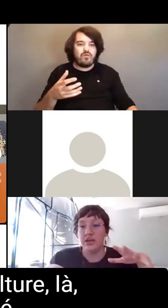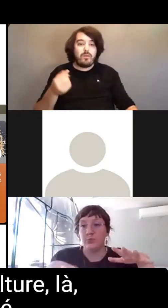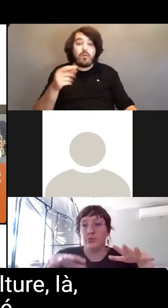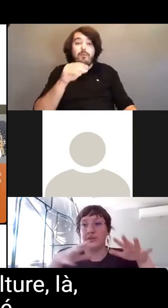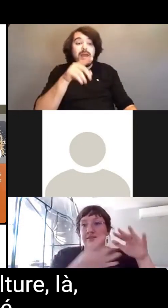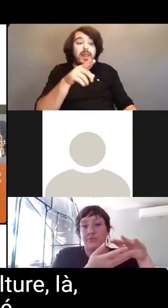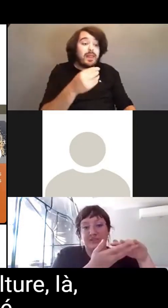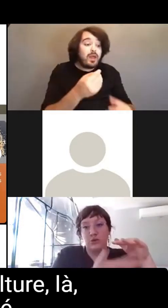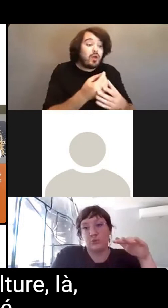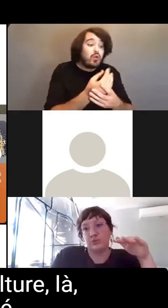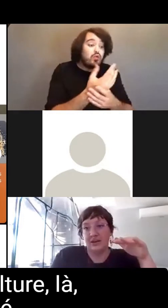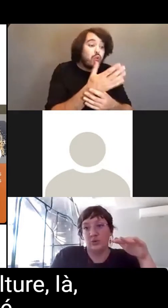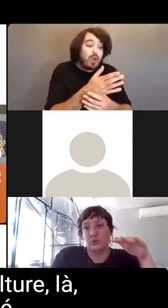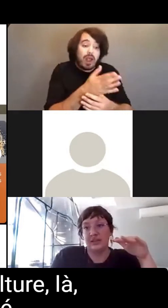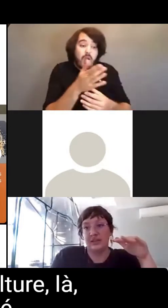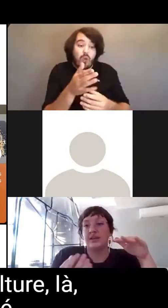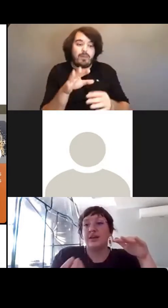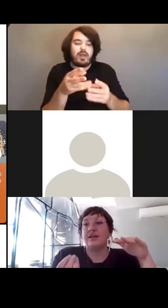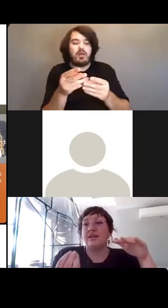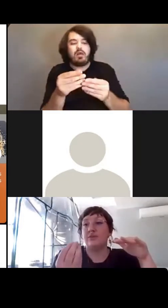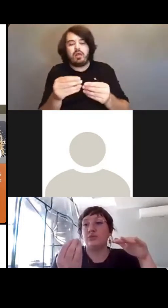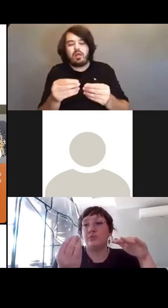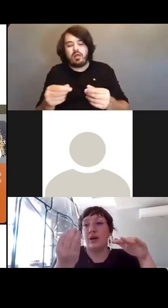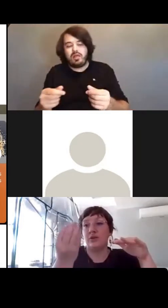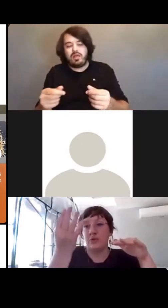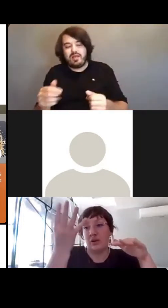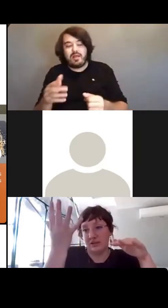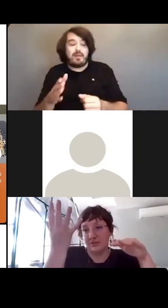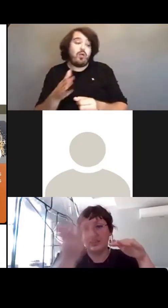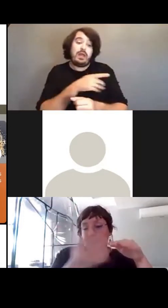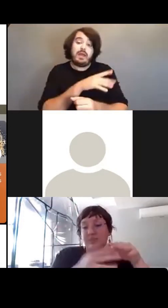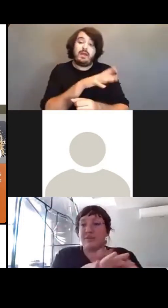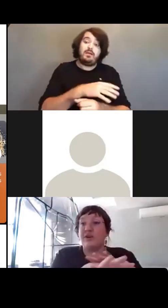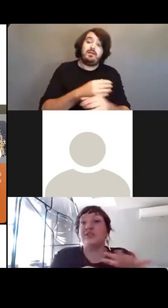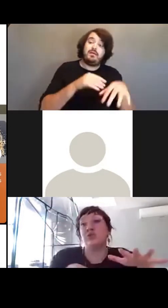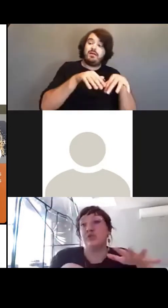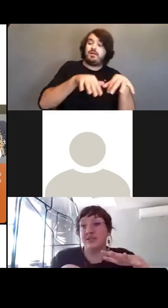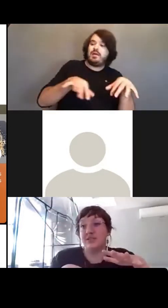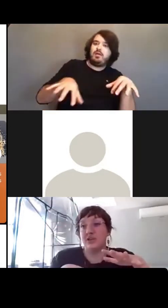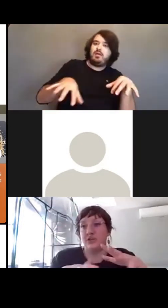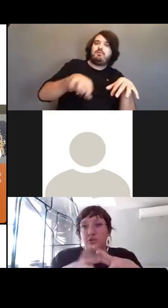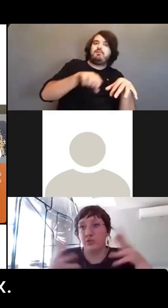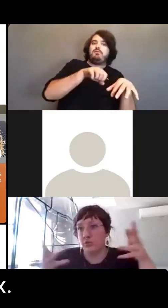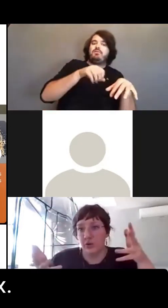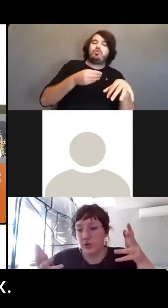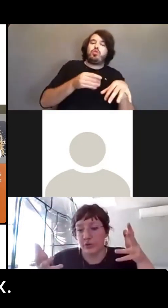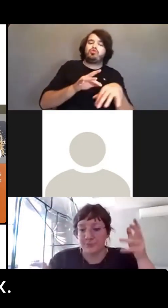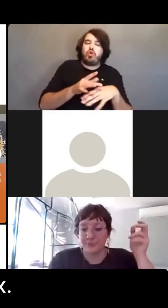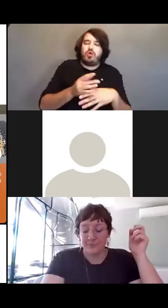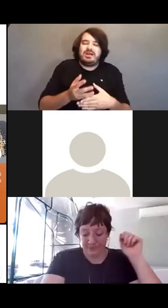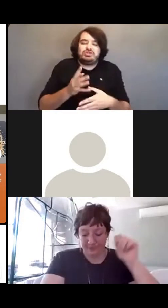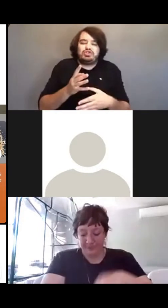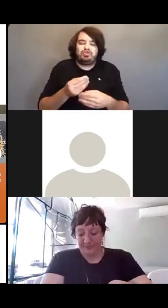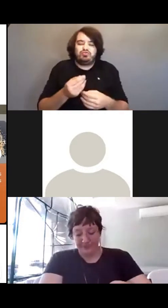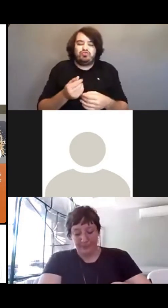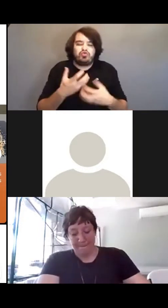là, puis ça va se décomposer à côté. L'autre plante va en bénéficier, puis ça va réchauffer le sol. Donc, tout le monde est heureux.